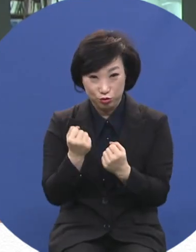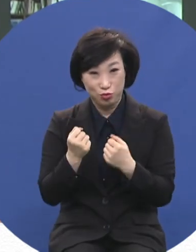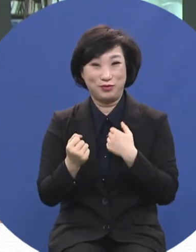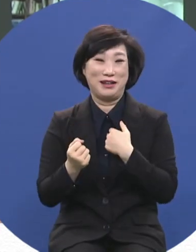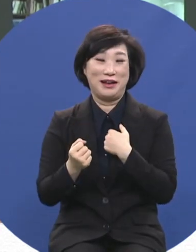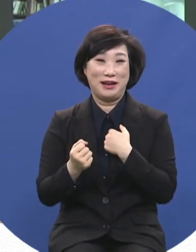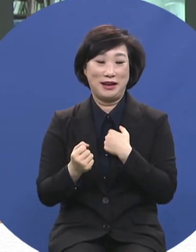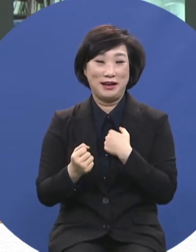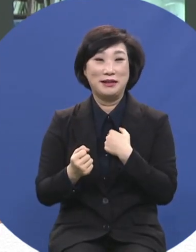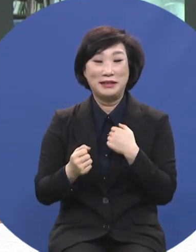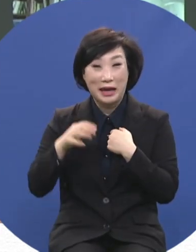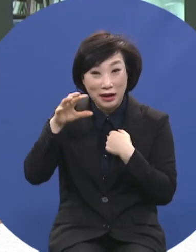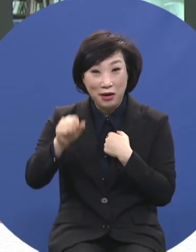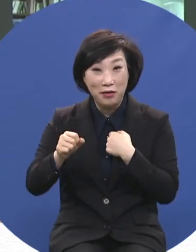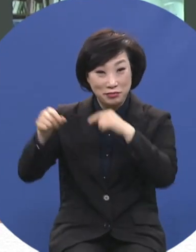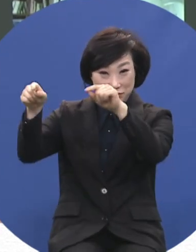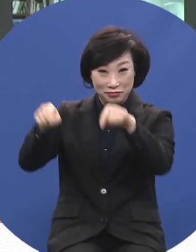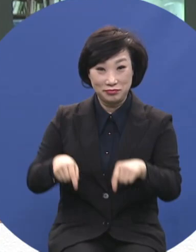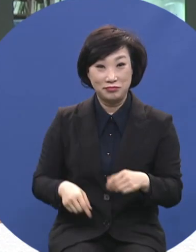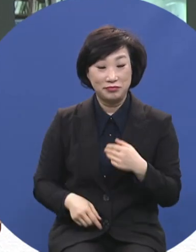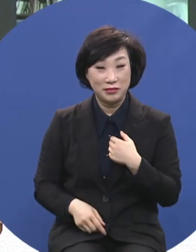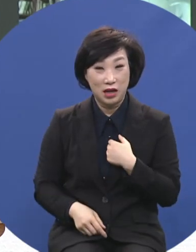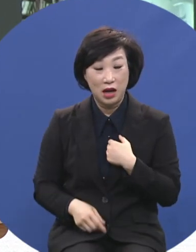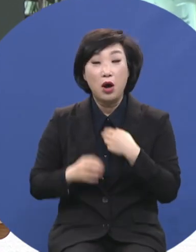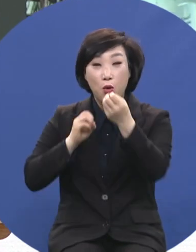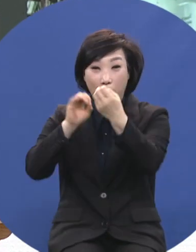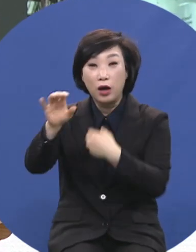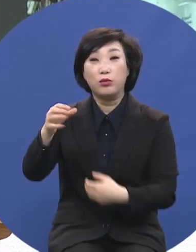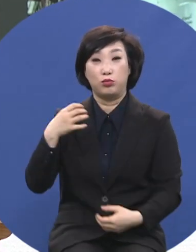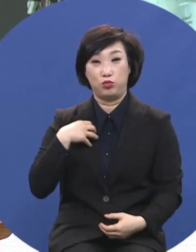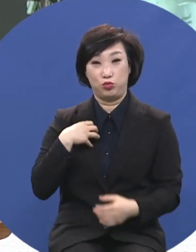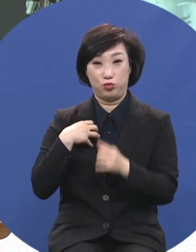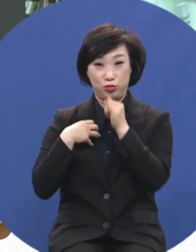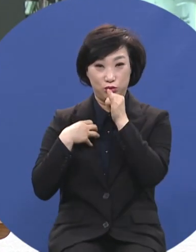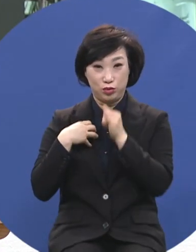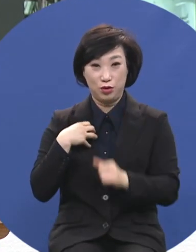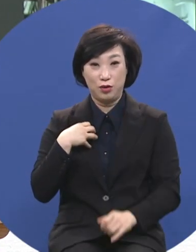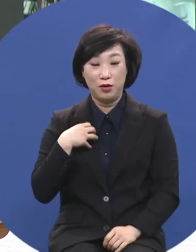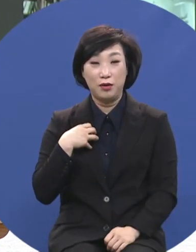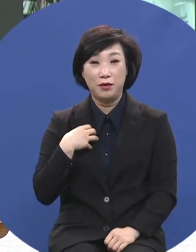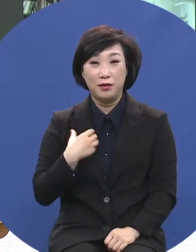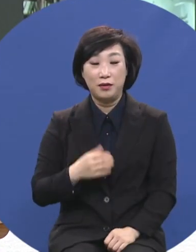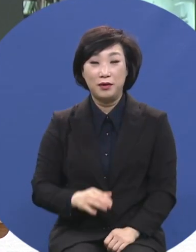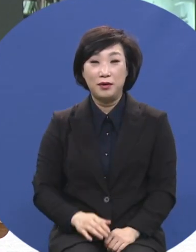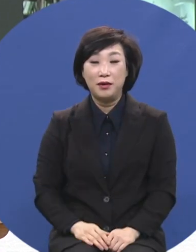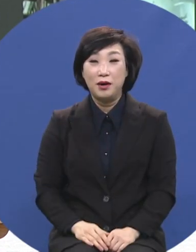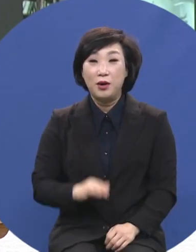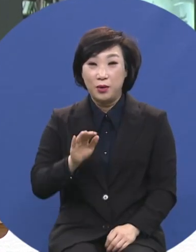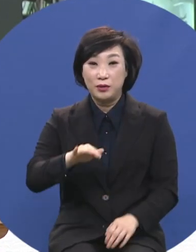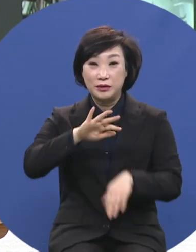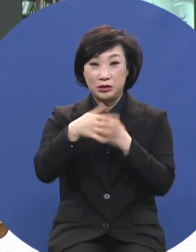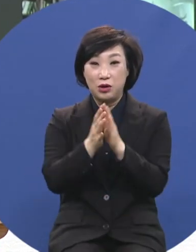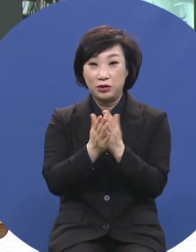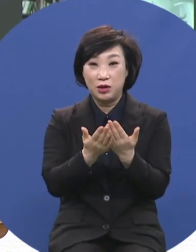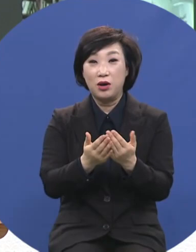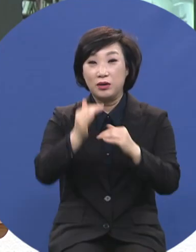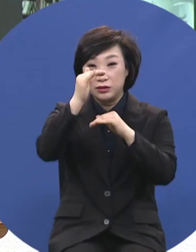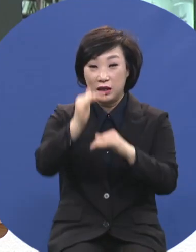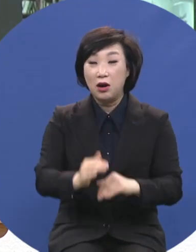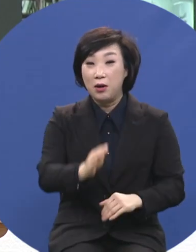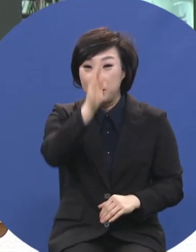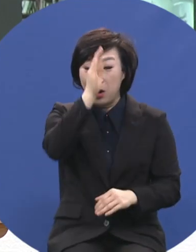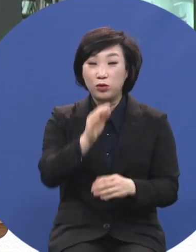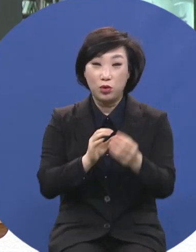대상자, 상대자, 나는 화답해야 된다 이 말이에요. 여기 본문에 질병도